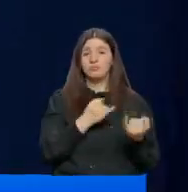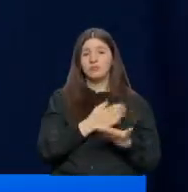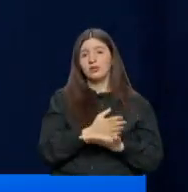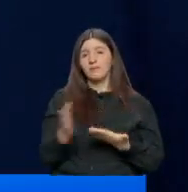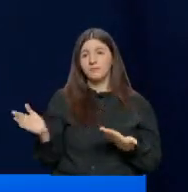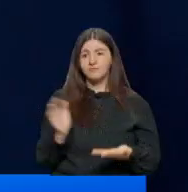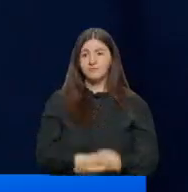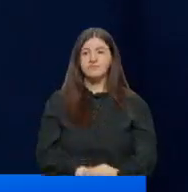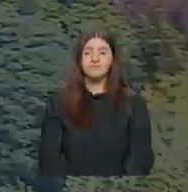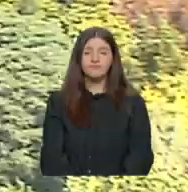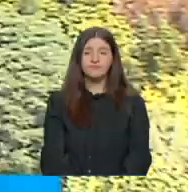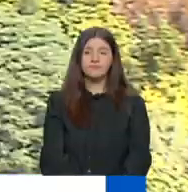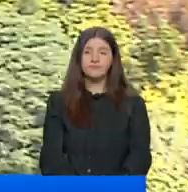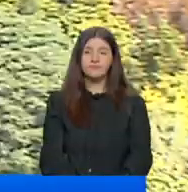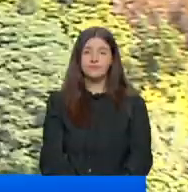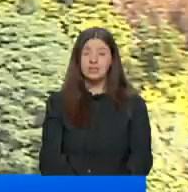sürüyor.